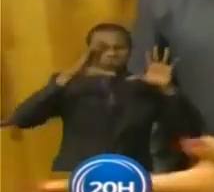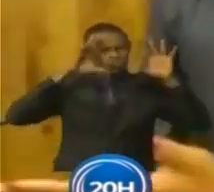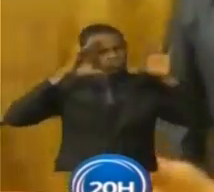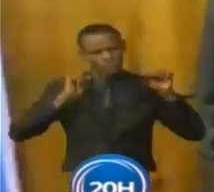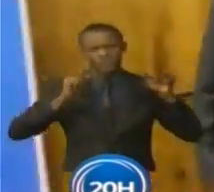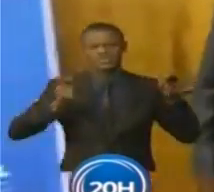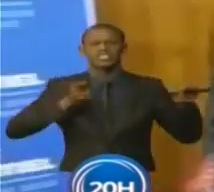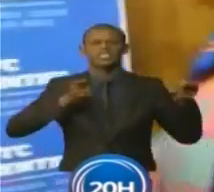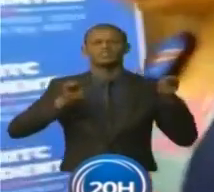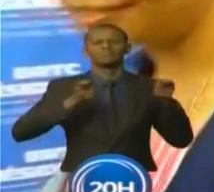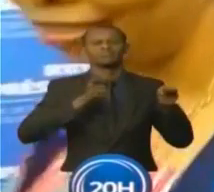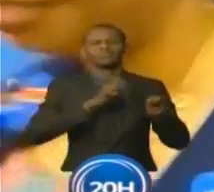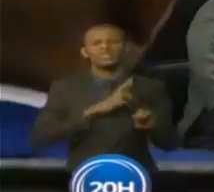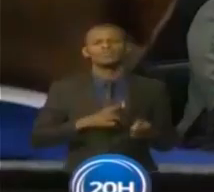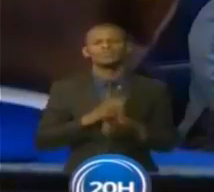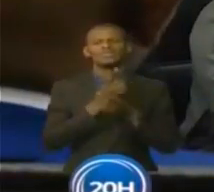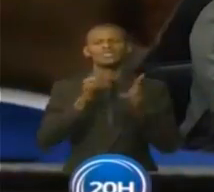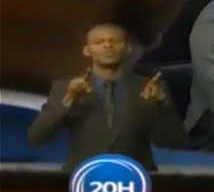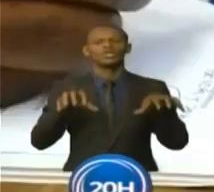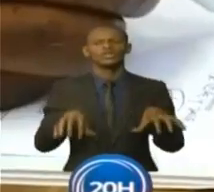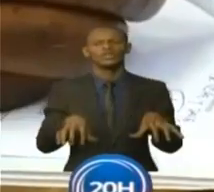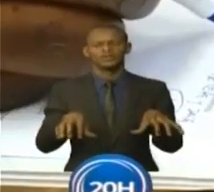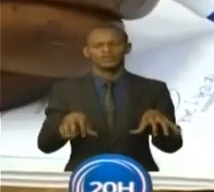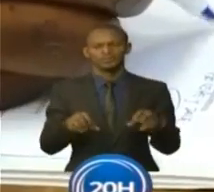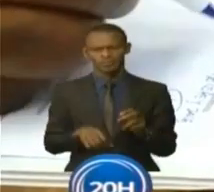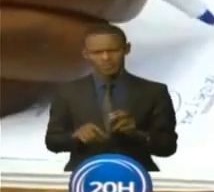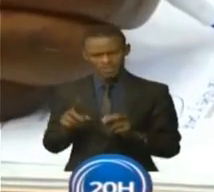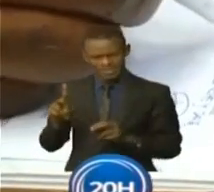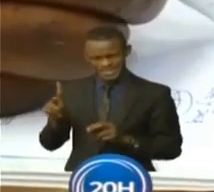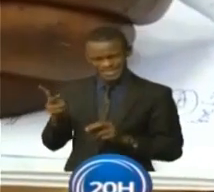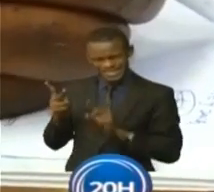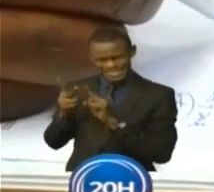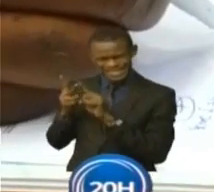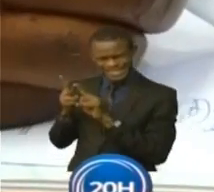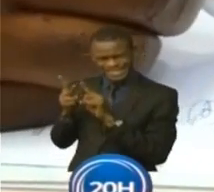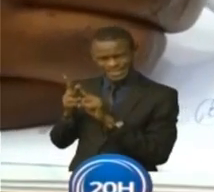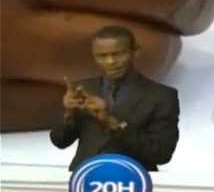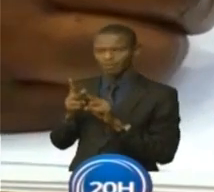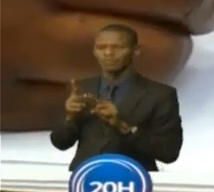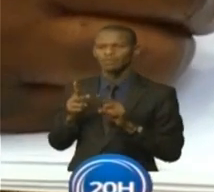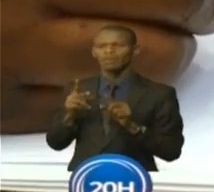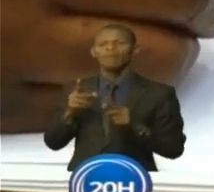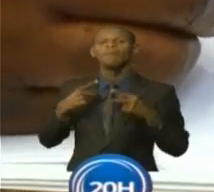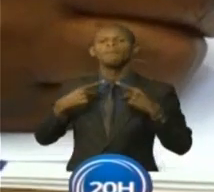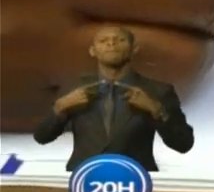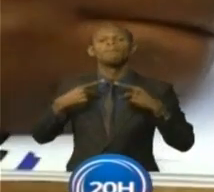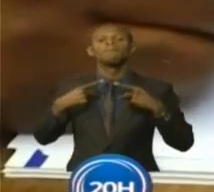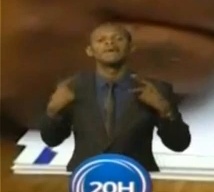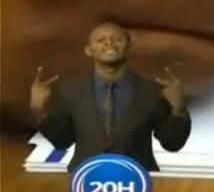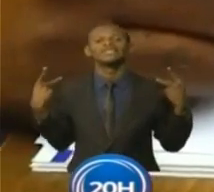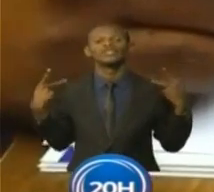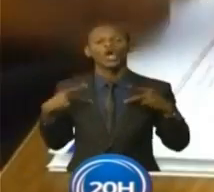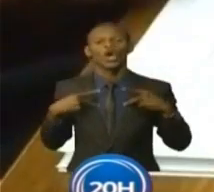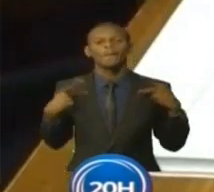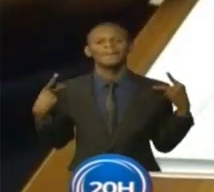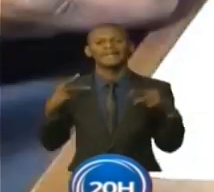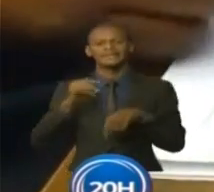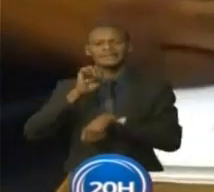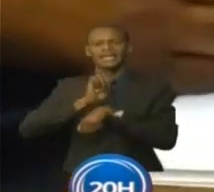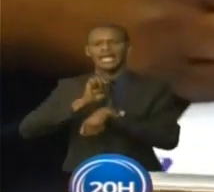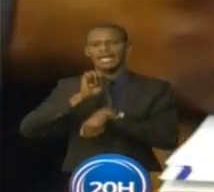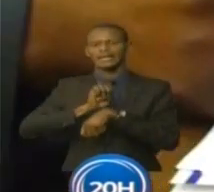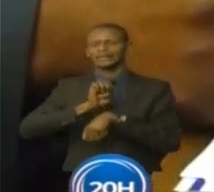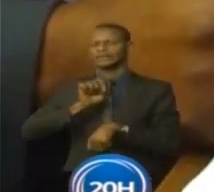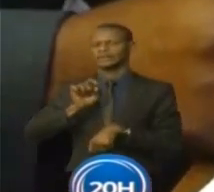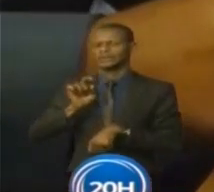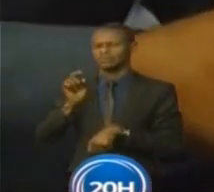Le dossier du pasteur Aigré Ngalassi, responsable de l'Assemblée chrétienne de la Louange, a été le 9e à être réceptionné